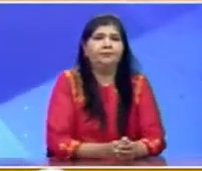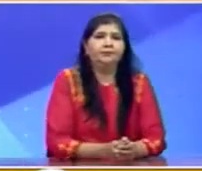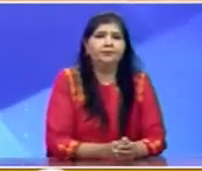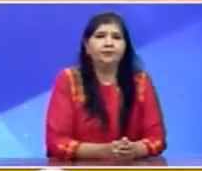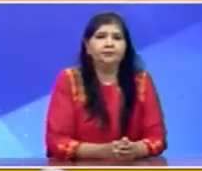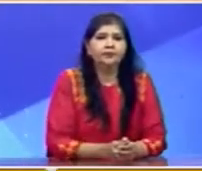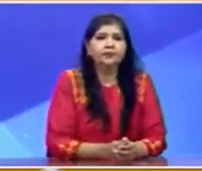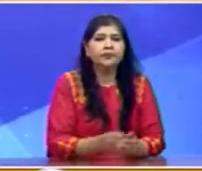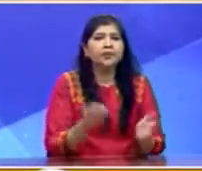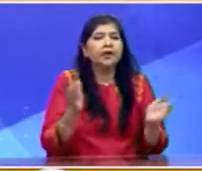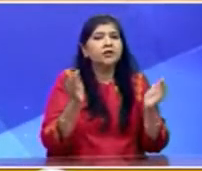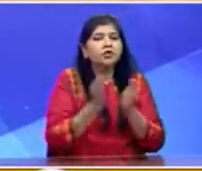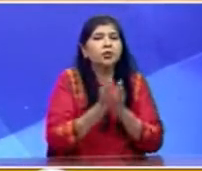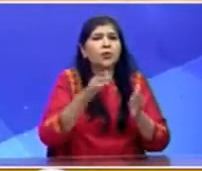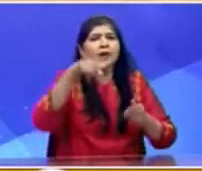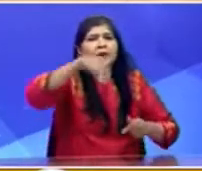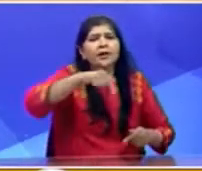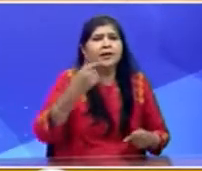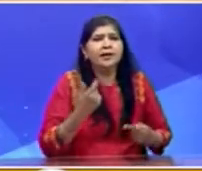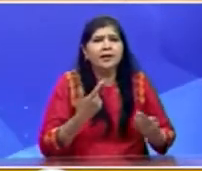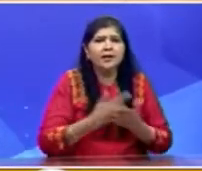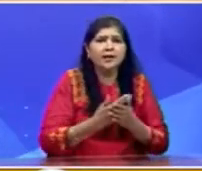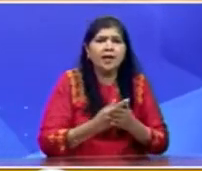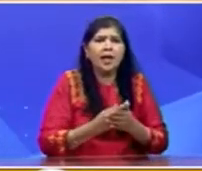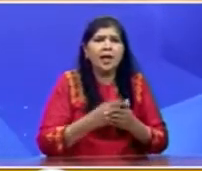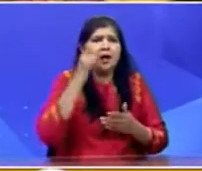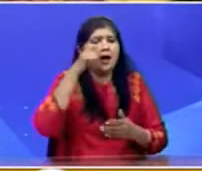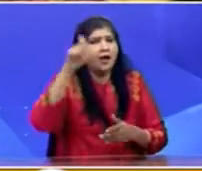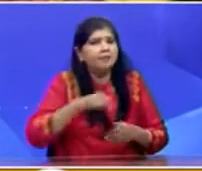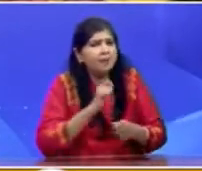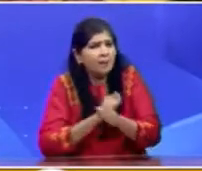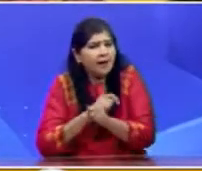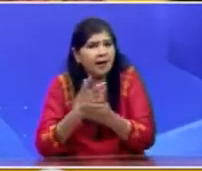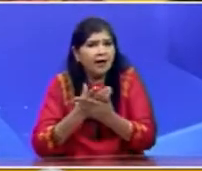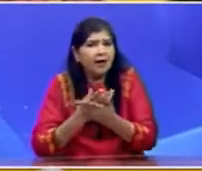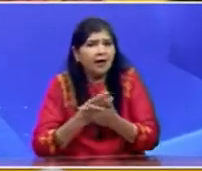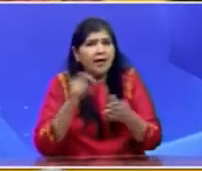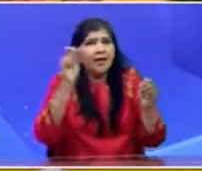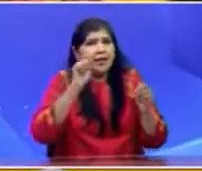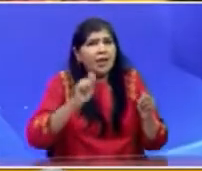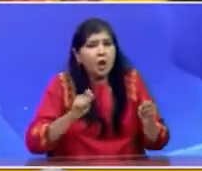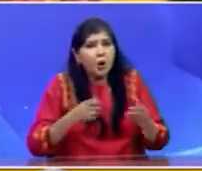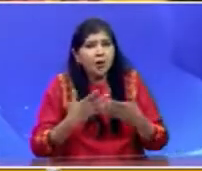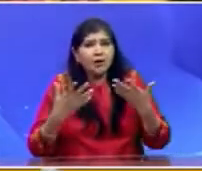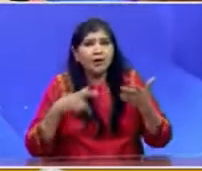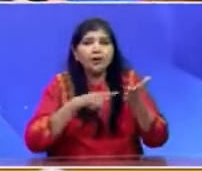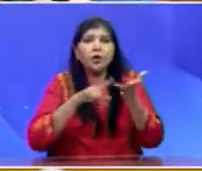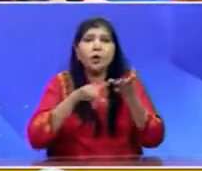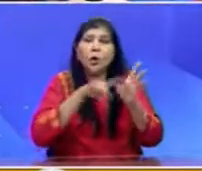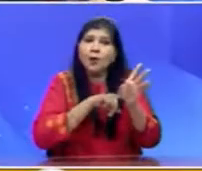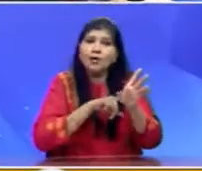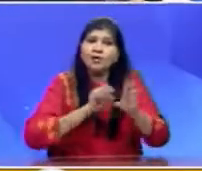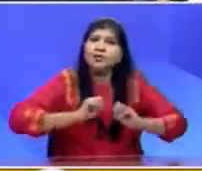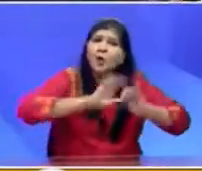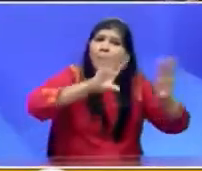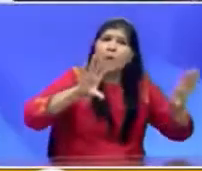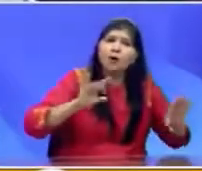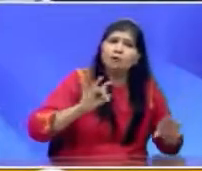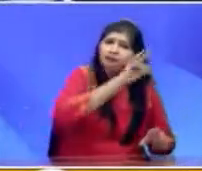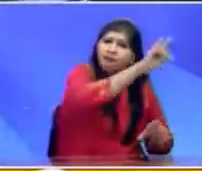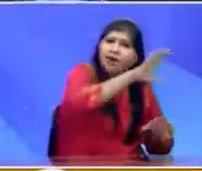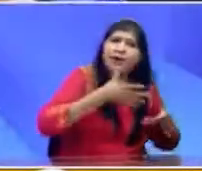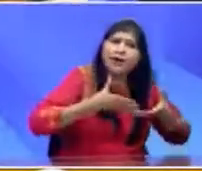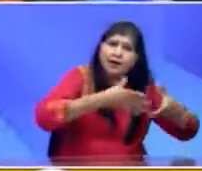इन छोटे उद्यमियों के बनाए खिलौने अब दुनिया भर में जा रहे हैं। भारत के